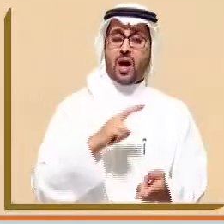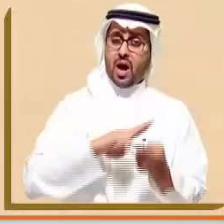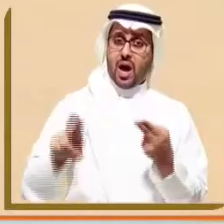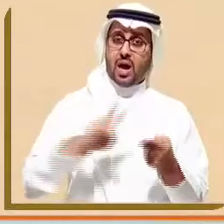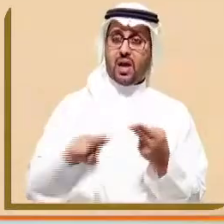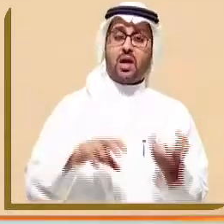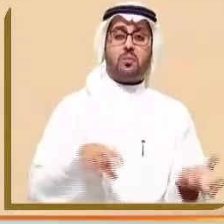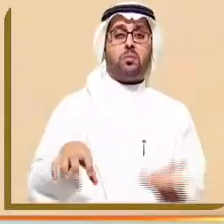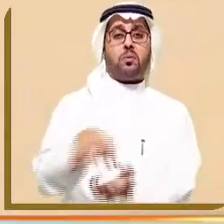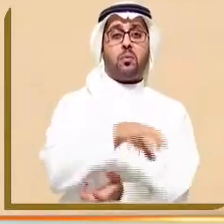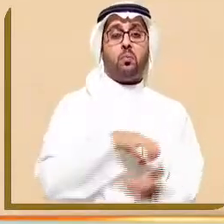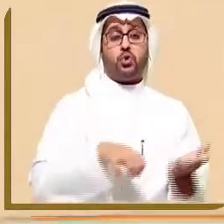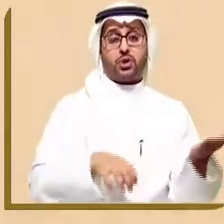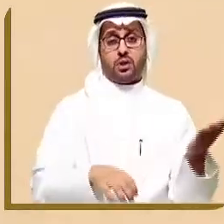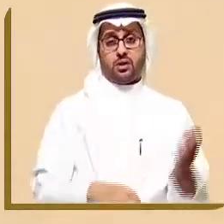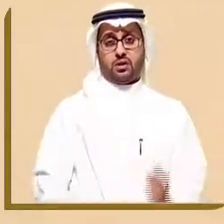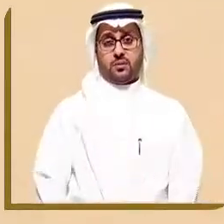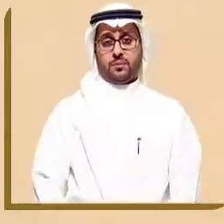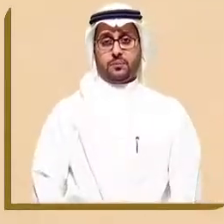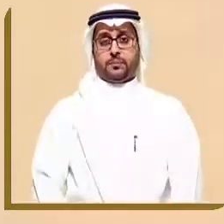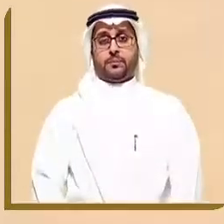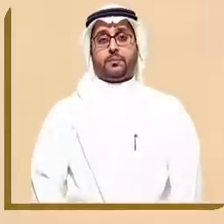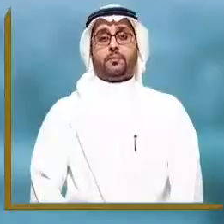المستوى لتقصي الحقائق.